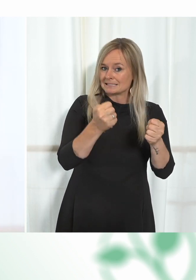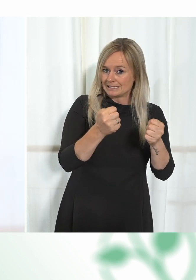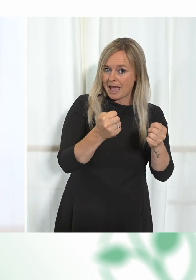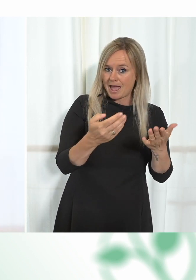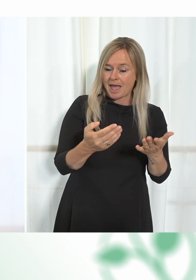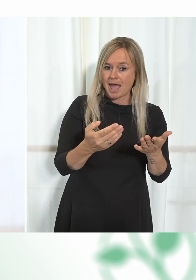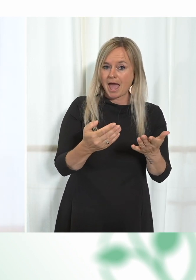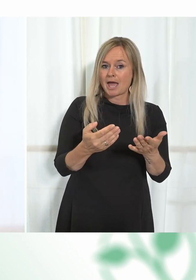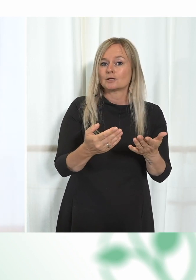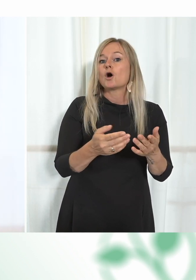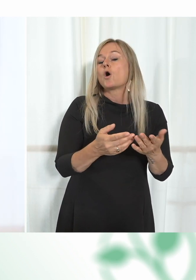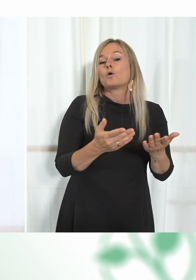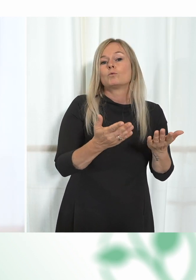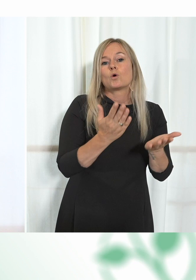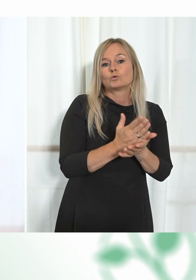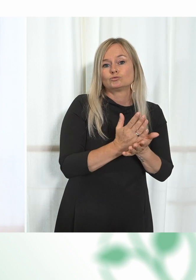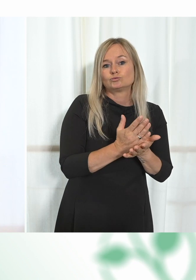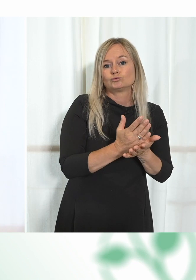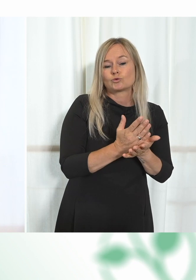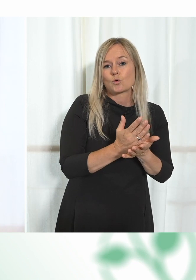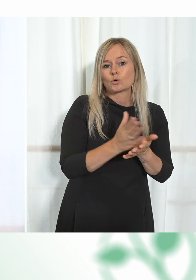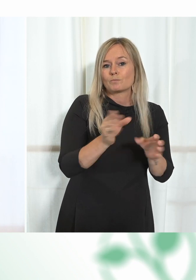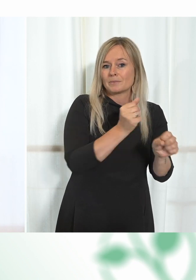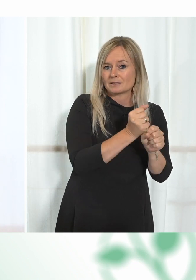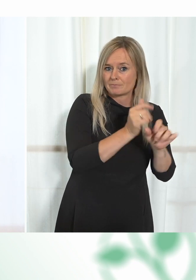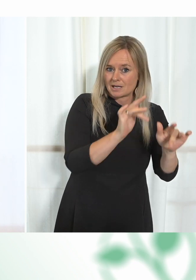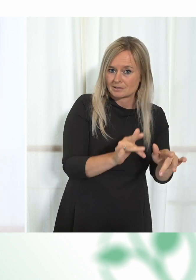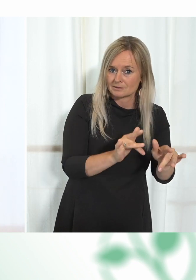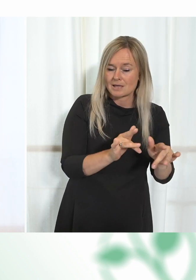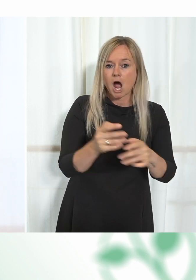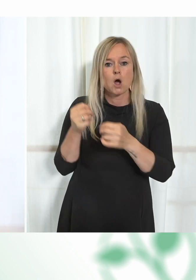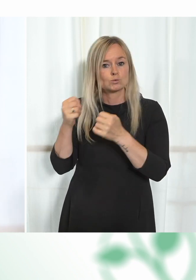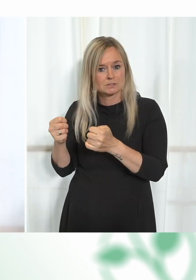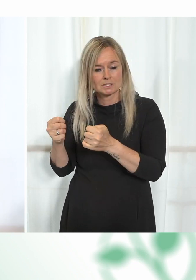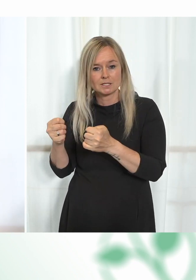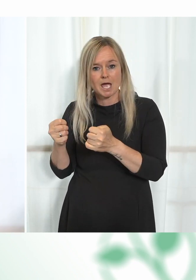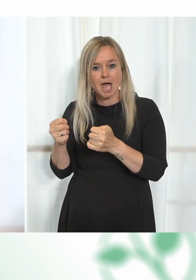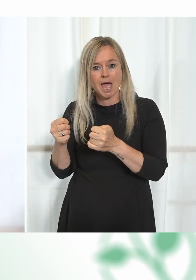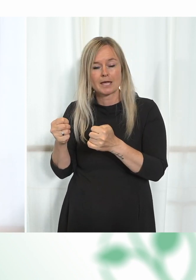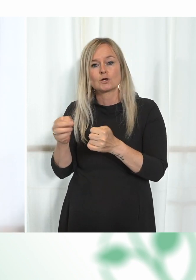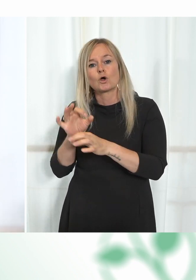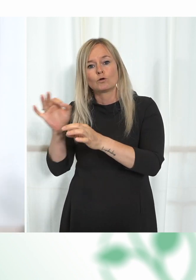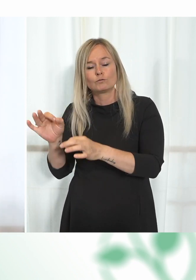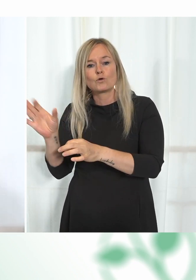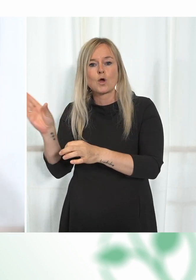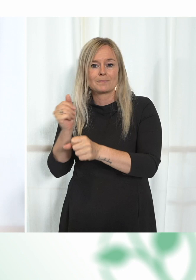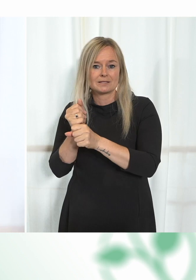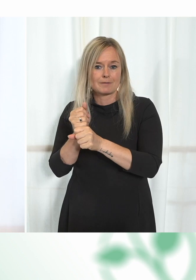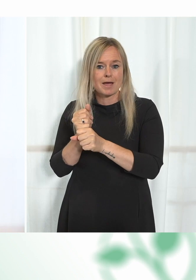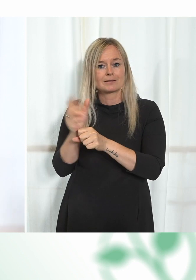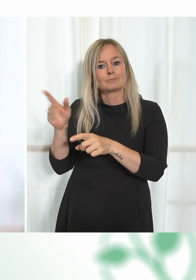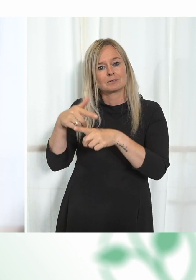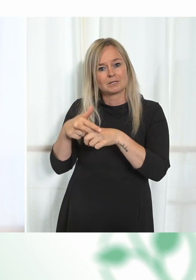Mitarbeitern und natürlich die Sicherheit der beeinträchtigten Mitarbeiter zu gewährleisten. Also haben wir versucht, gerade Mitarbeiter